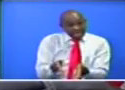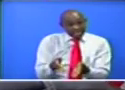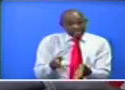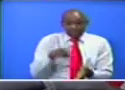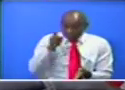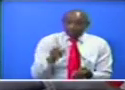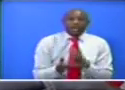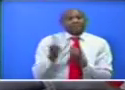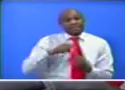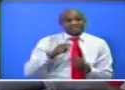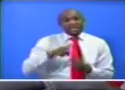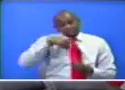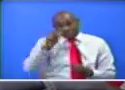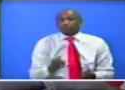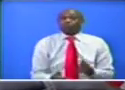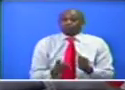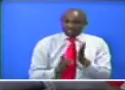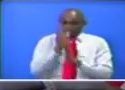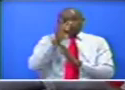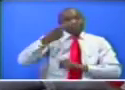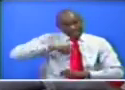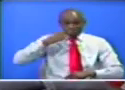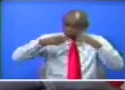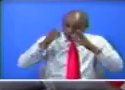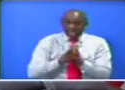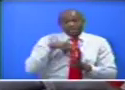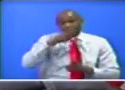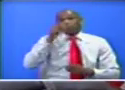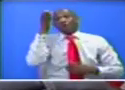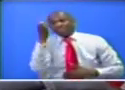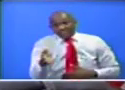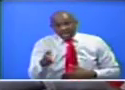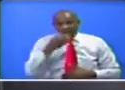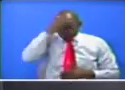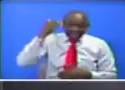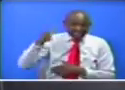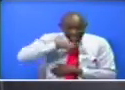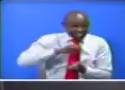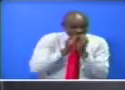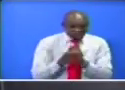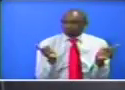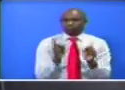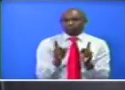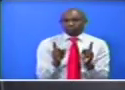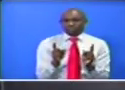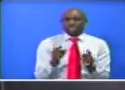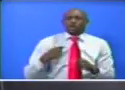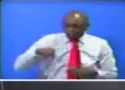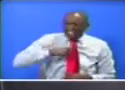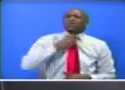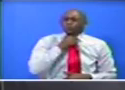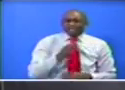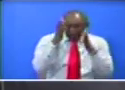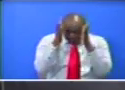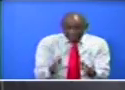tuenue. Ameenda tuenue na tusaidie asiende huko na kuwe mtu mwingine. Na sisi huhitaji mtu mwenye ambaye